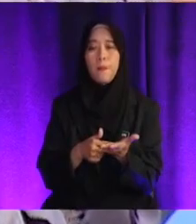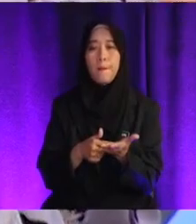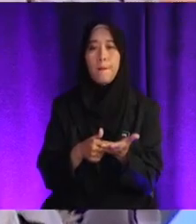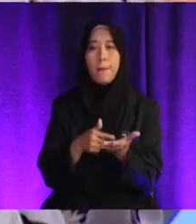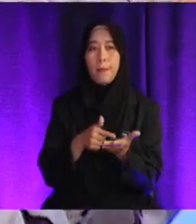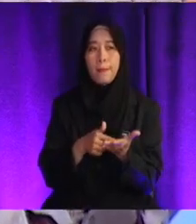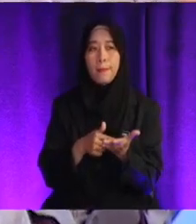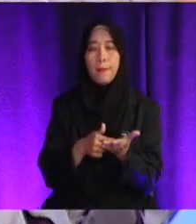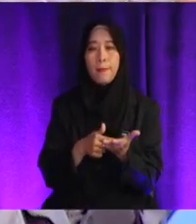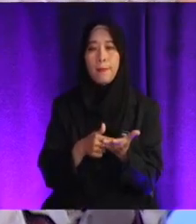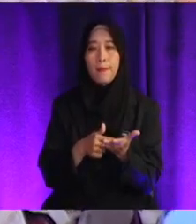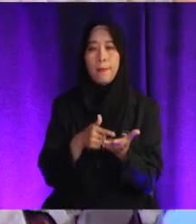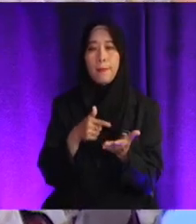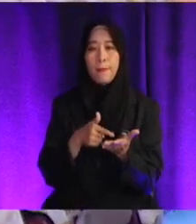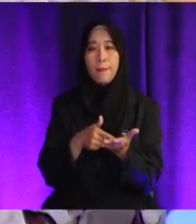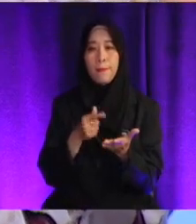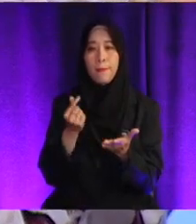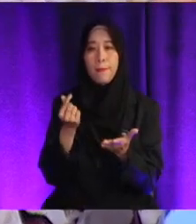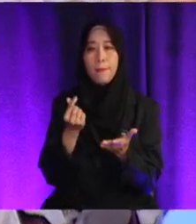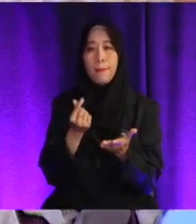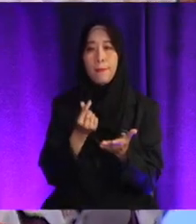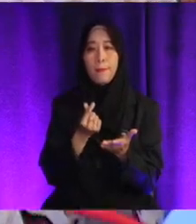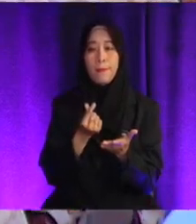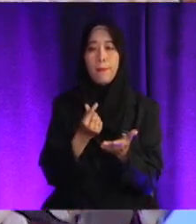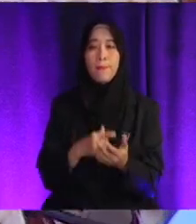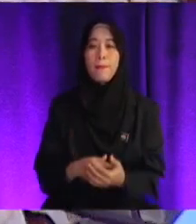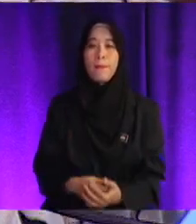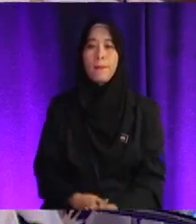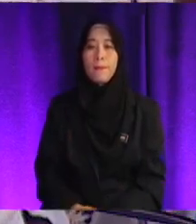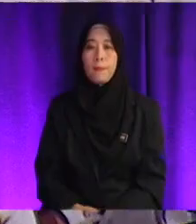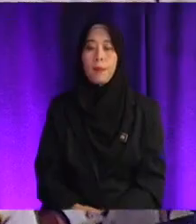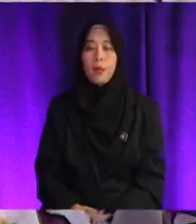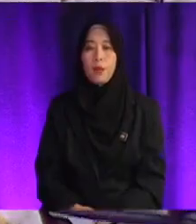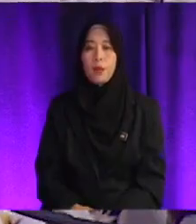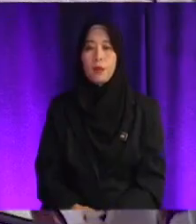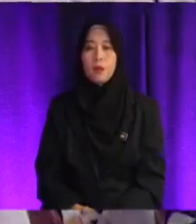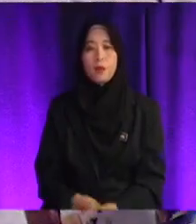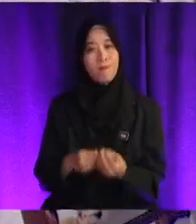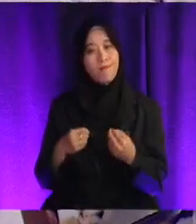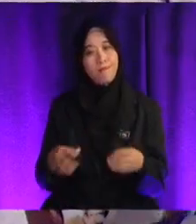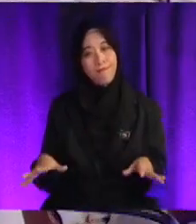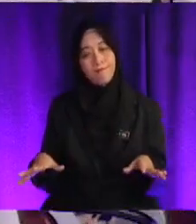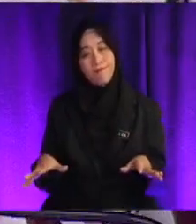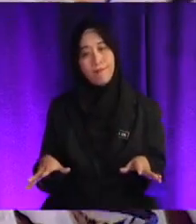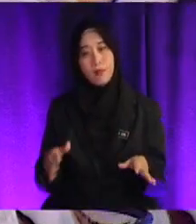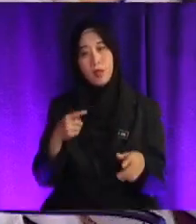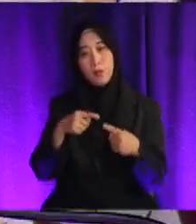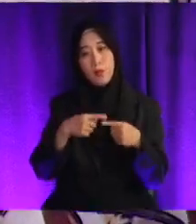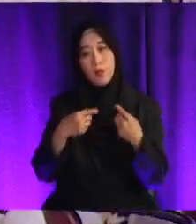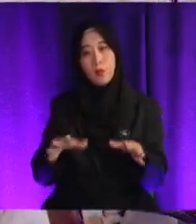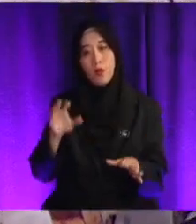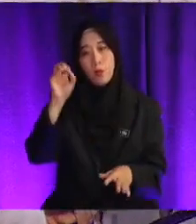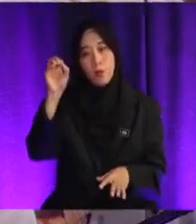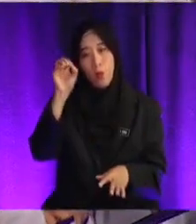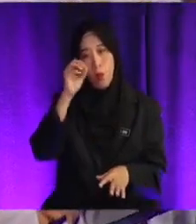Lagi sikit cikgu. Lagi sikit. Okey. Okey, dah. Baik. Dah. Okey. So bila dah 0 ohm,